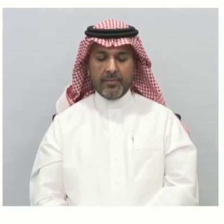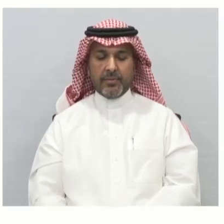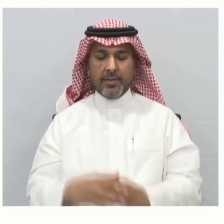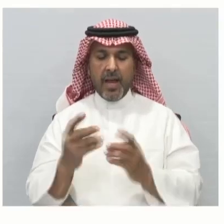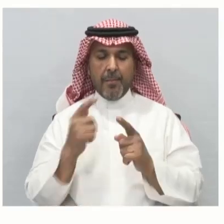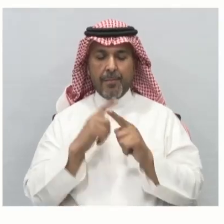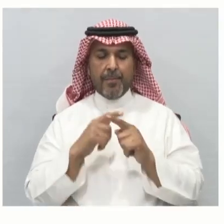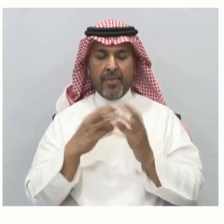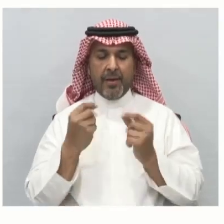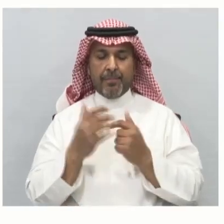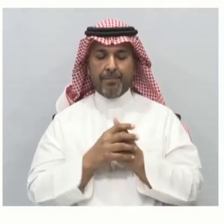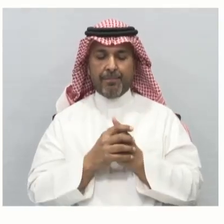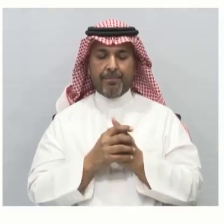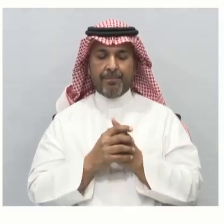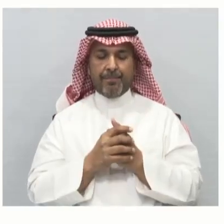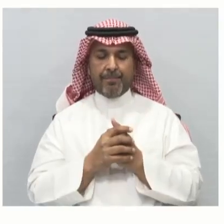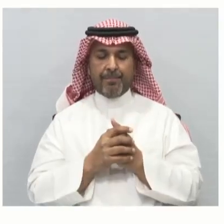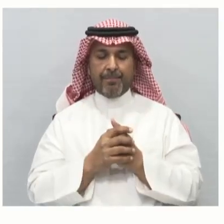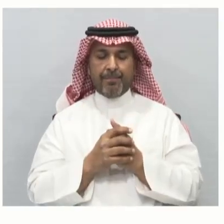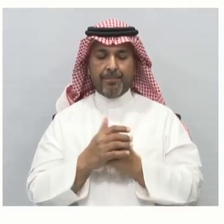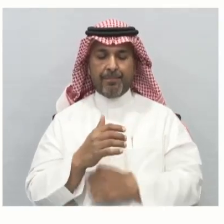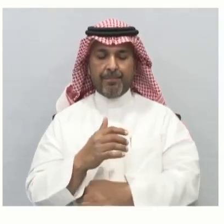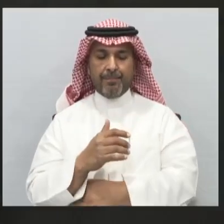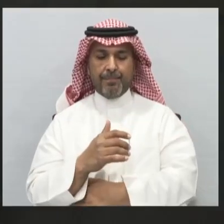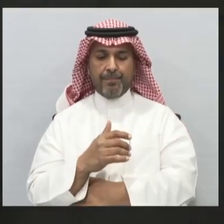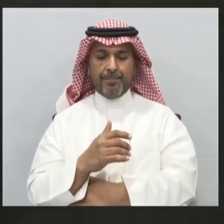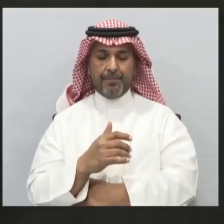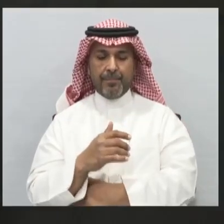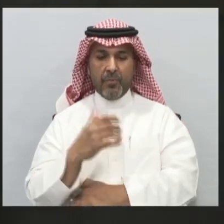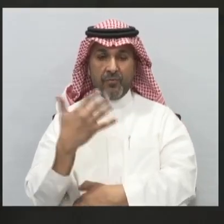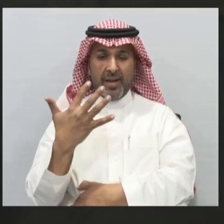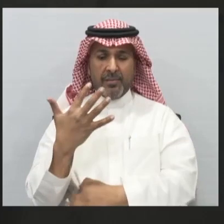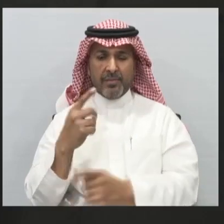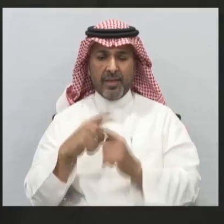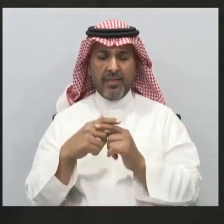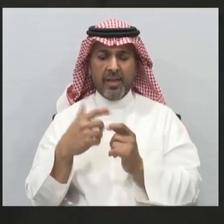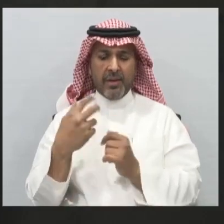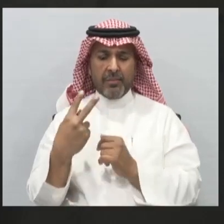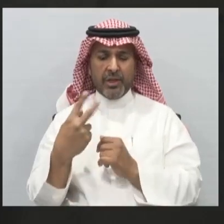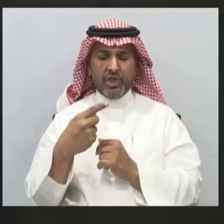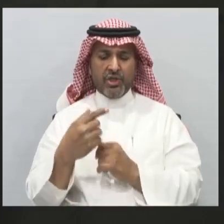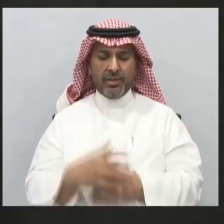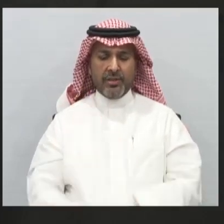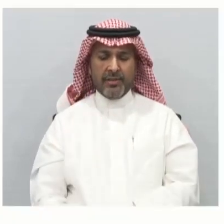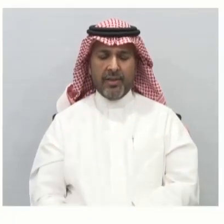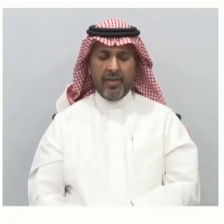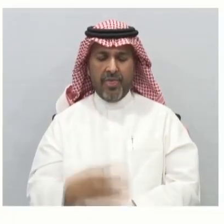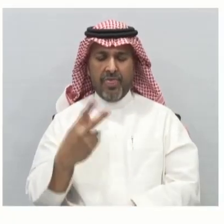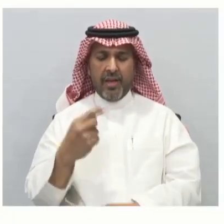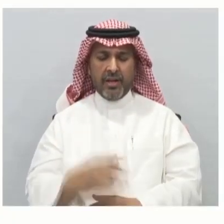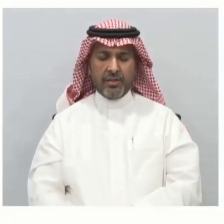12 يعطيني 84 راح ابدا بالخمسه حتى اعرف اطلع فوق الخمسه وينزل تحت الخمسه